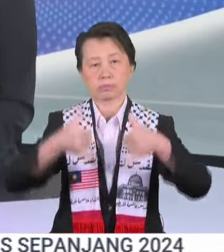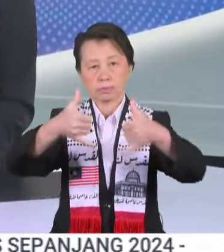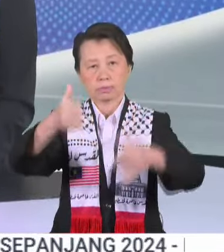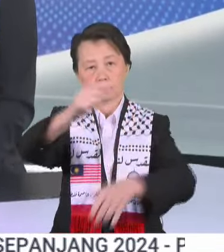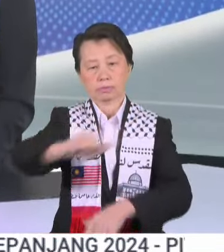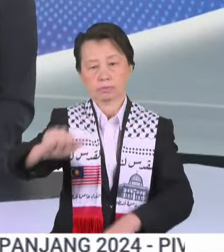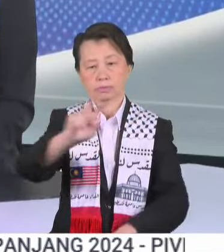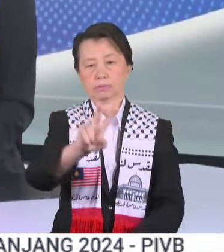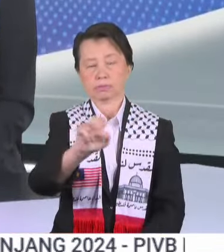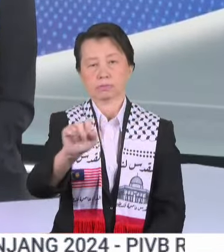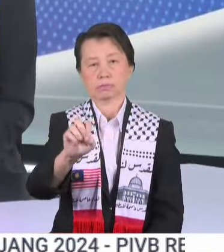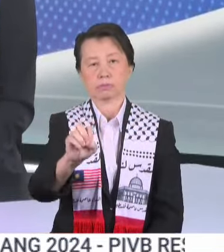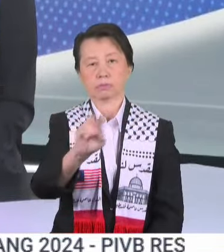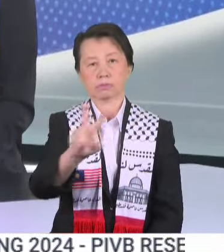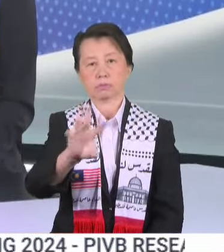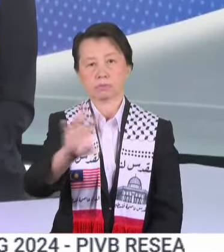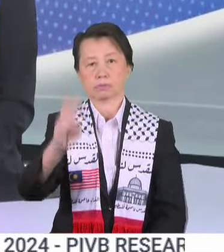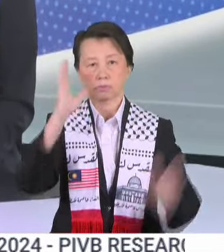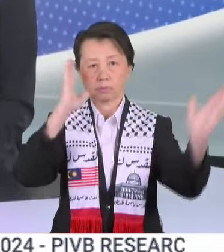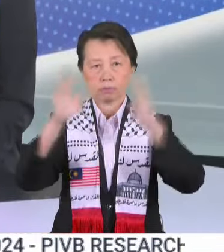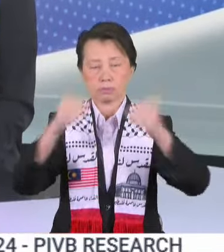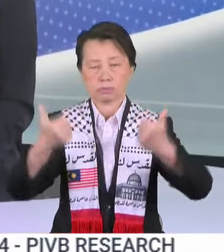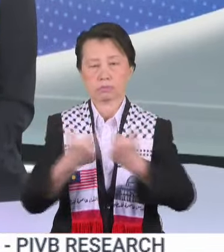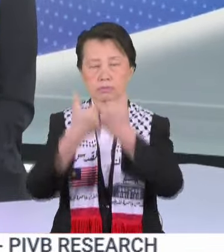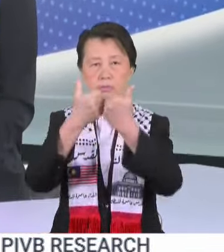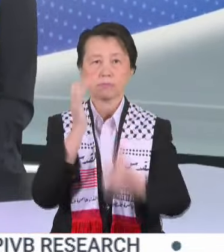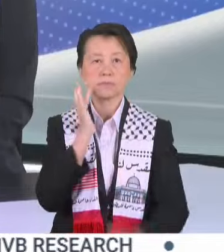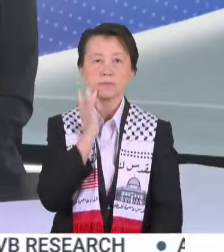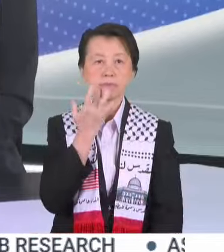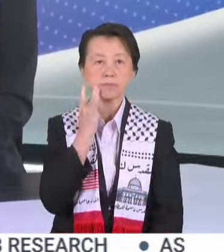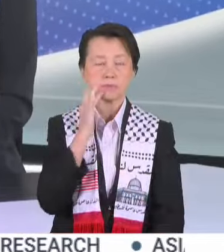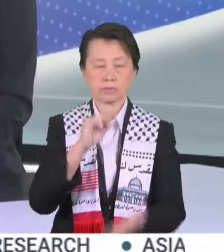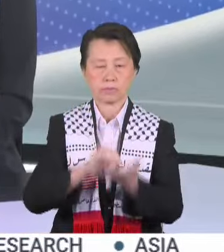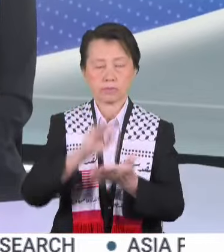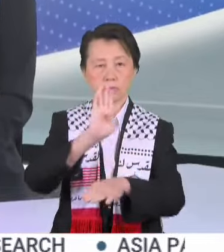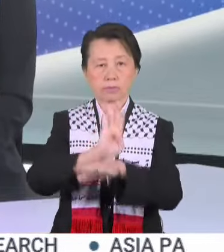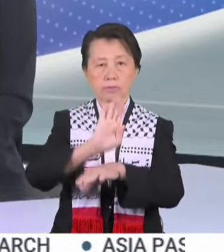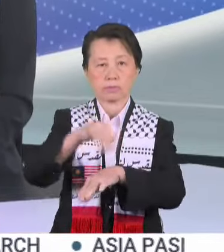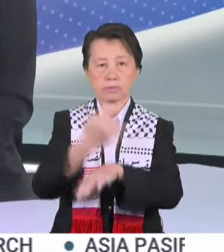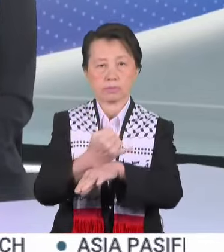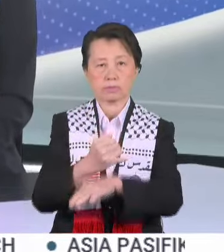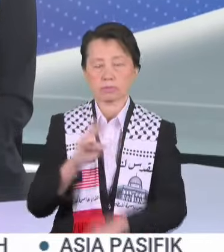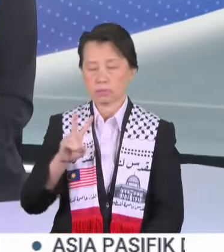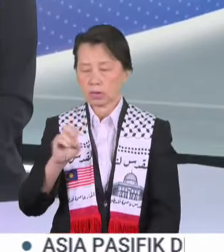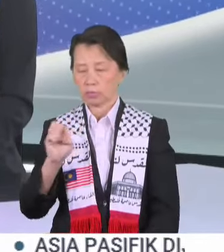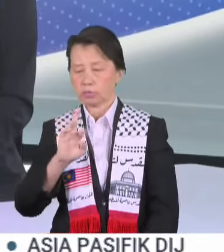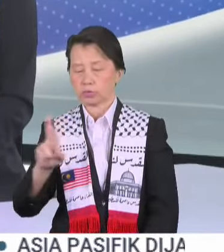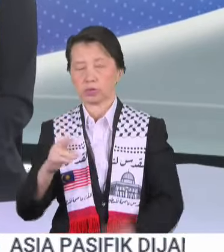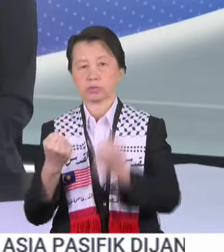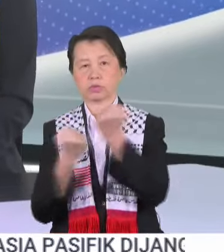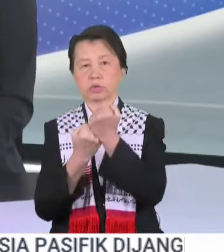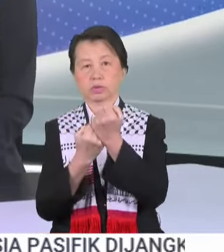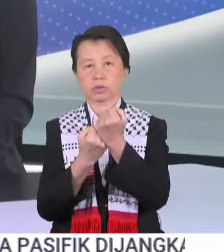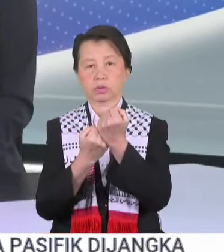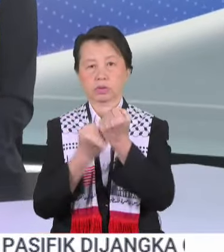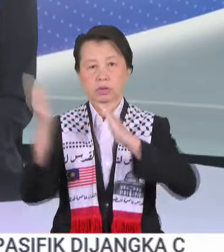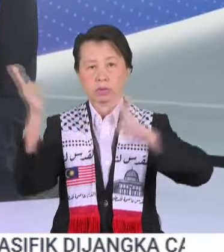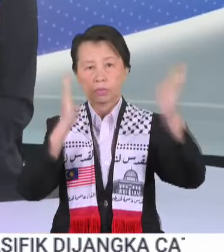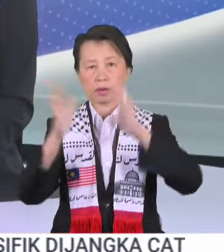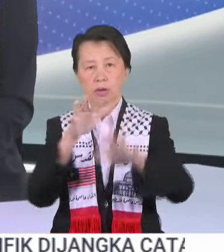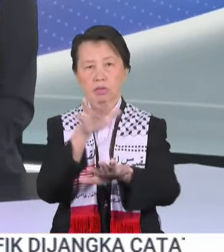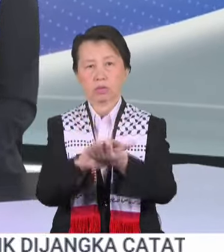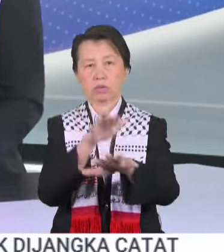2027 Malaysia menentang Oman di stadium nasional Bukit Jalil lebih 20000 penyokong harimau Malaya telah